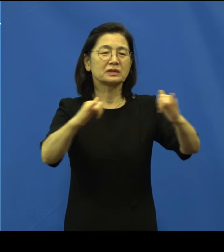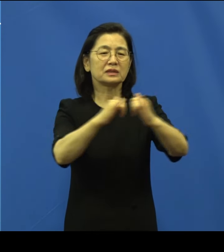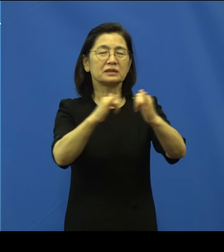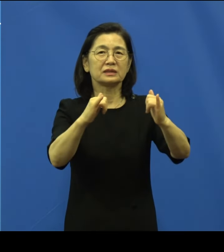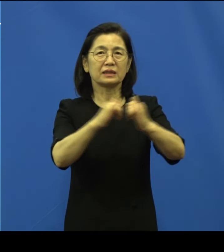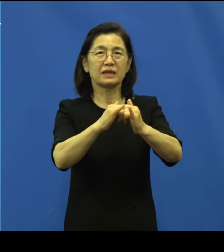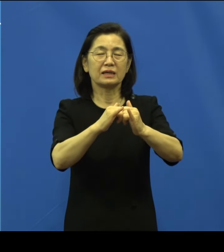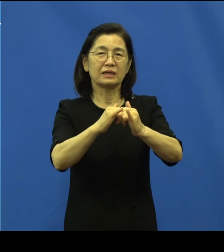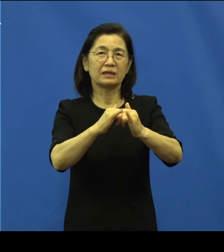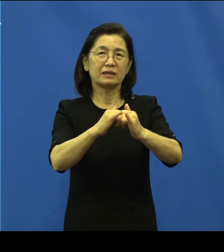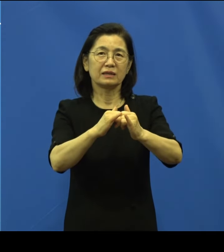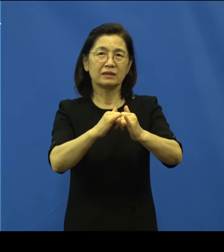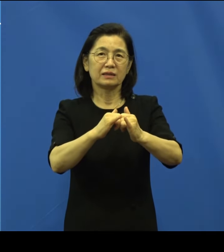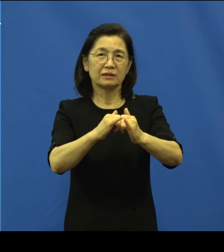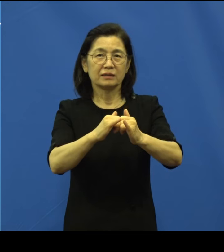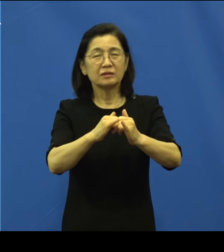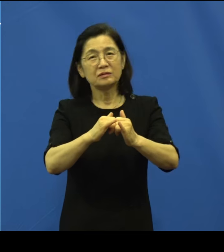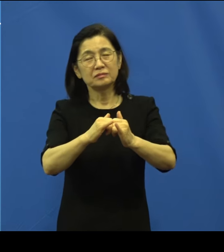전쟁은